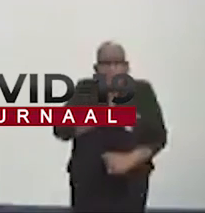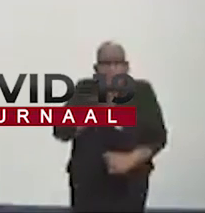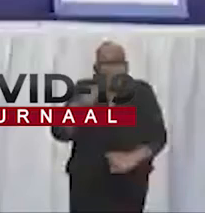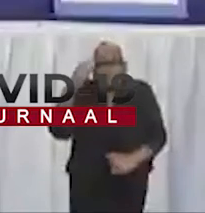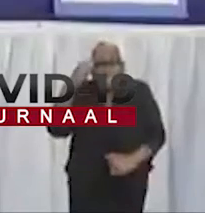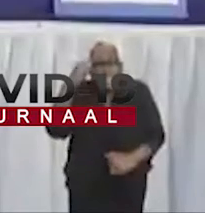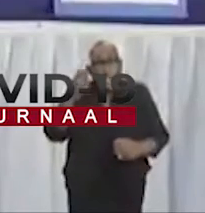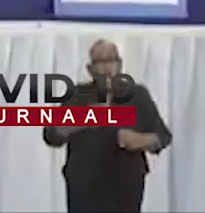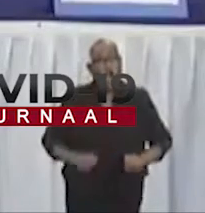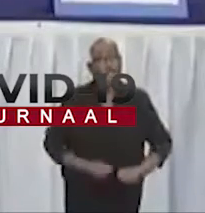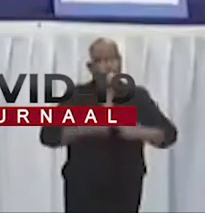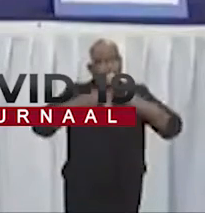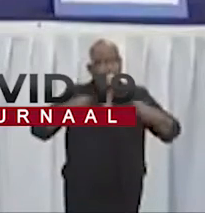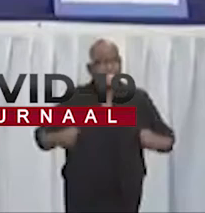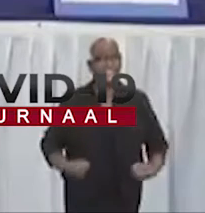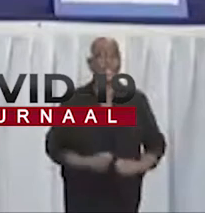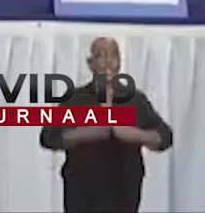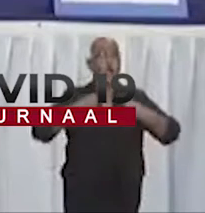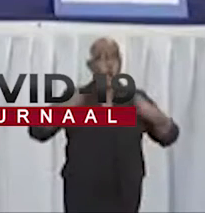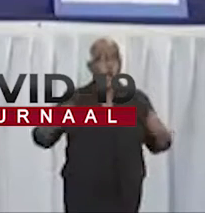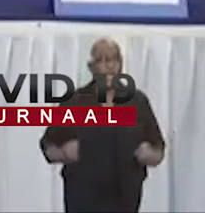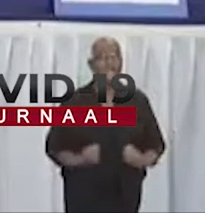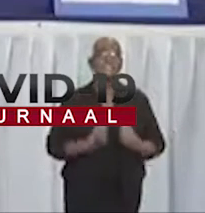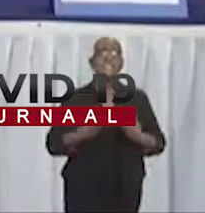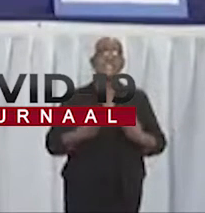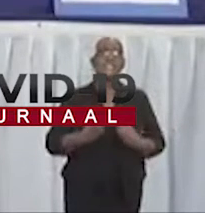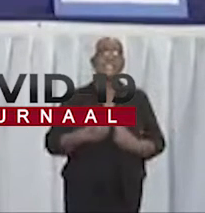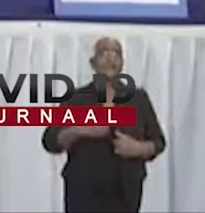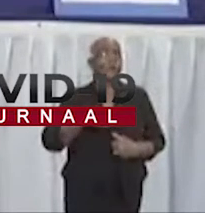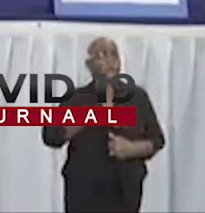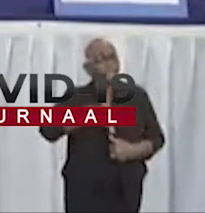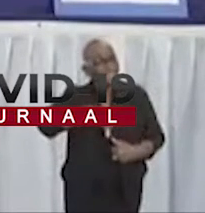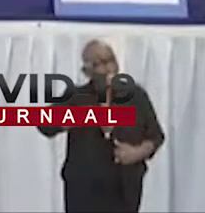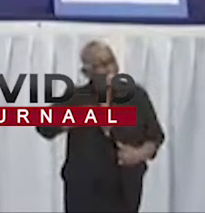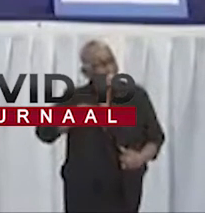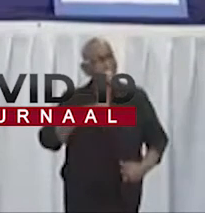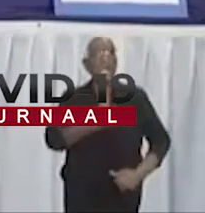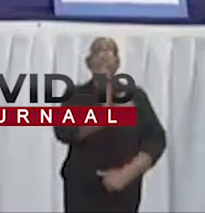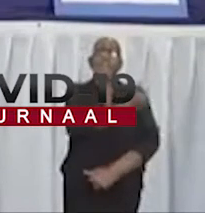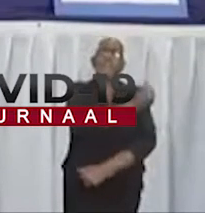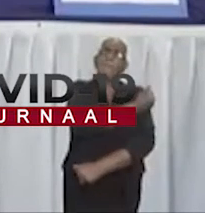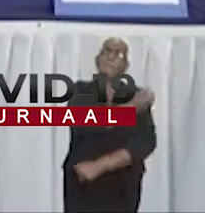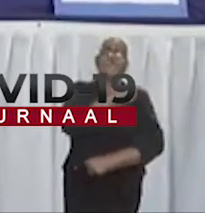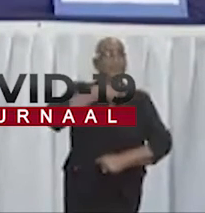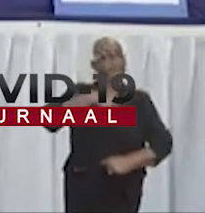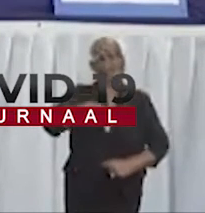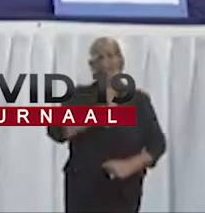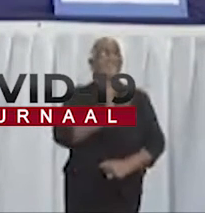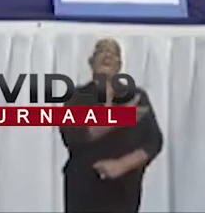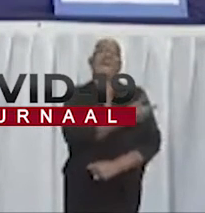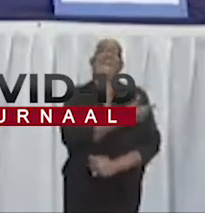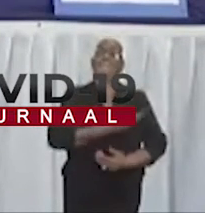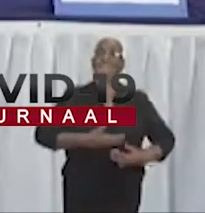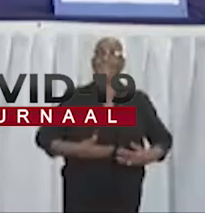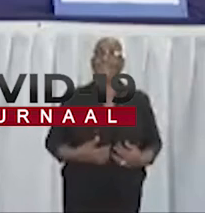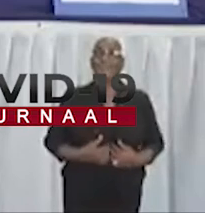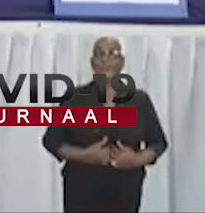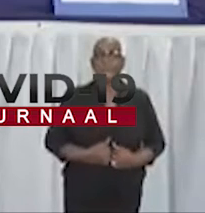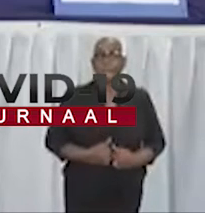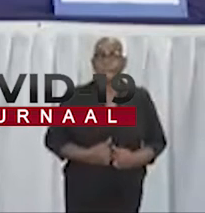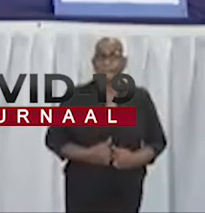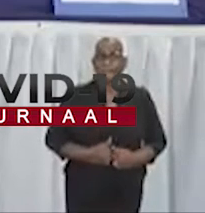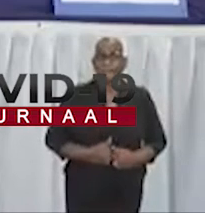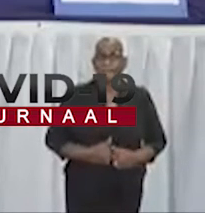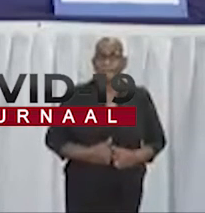organiseren om hun prikje, hun vaccinatie te gaan halen. Dus